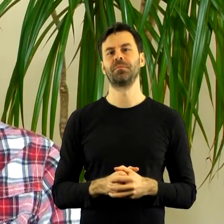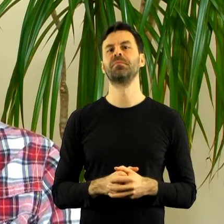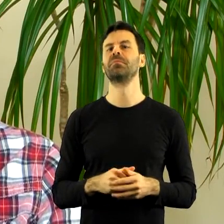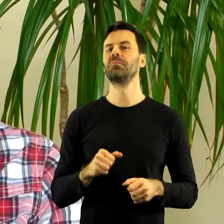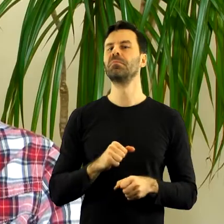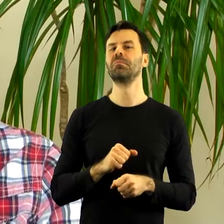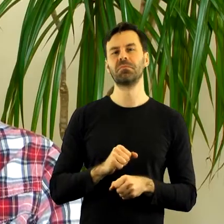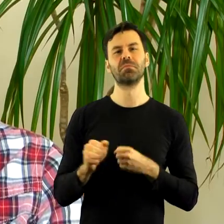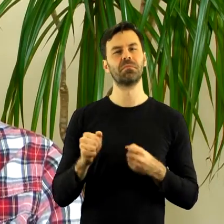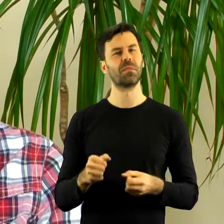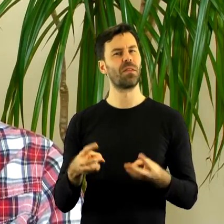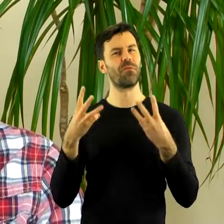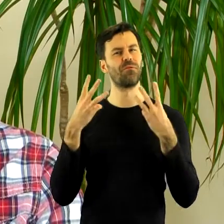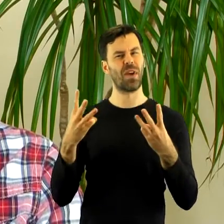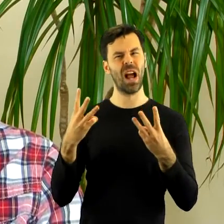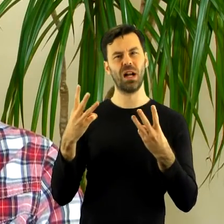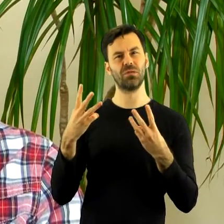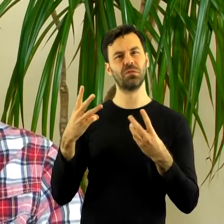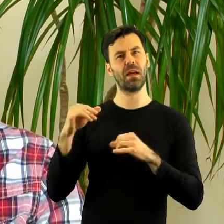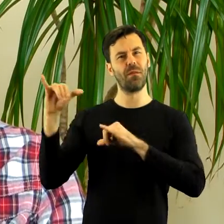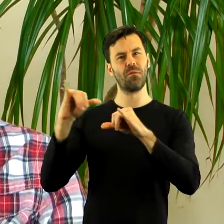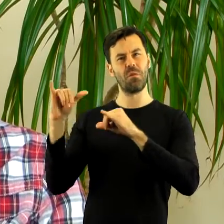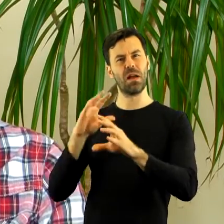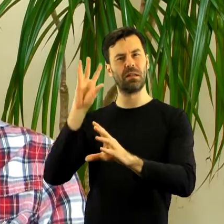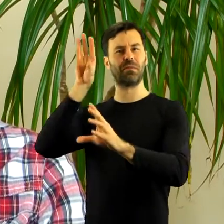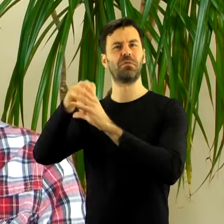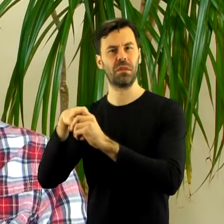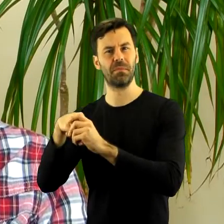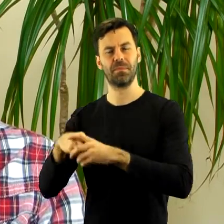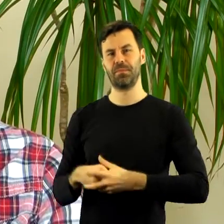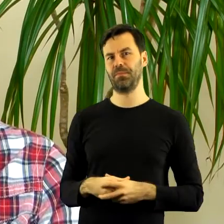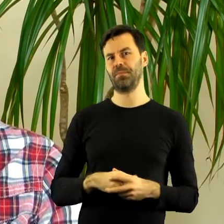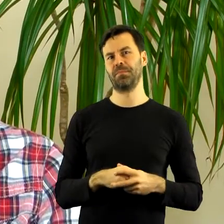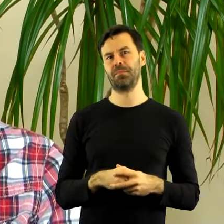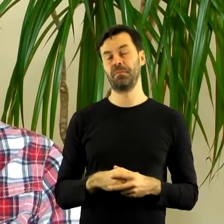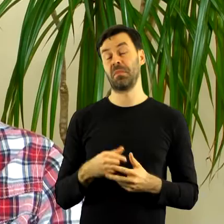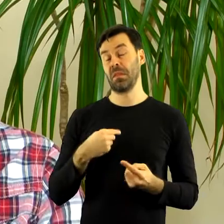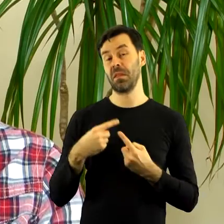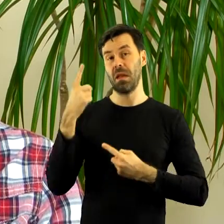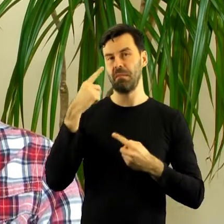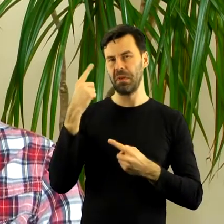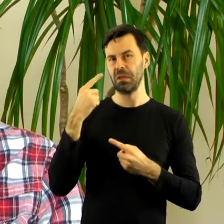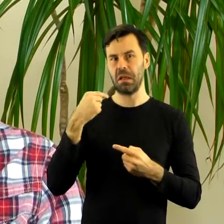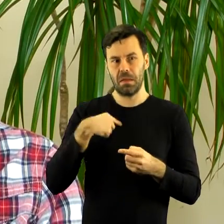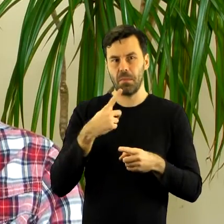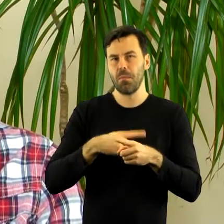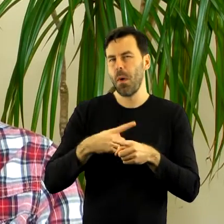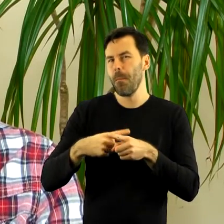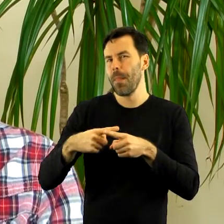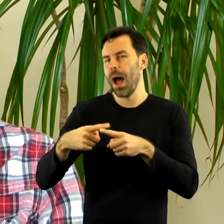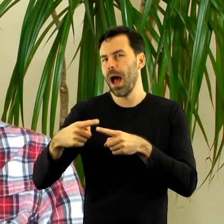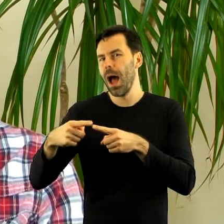liczymy się, jesteśmy liczącym się głosem w ratuszu i uważam, że